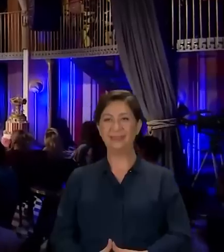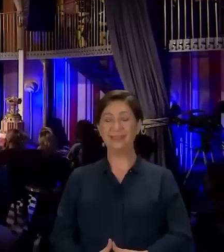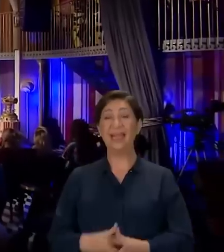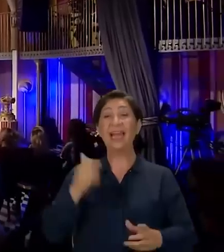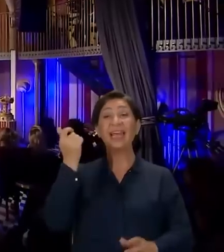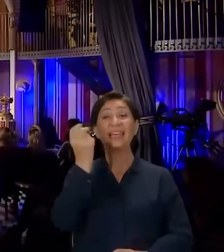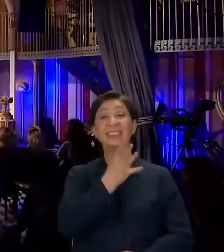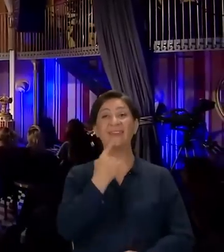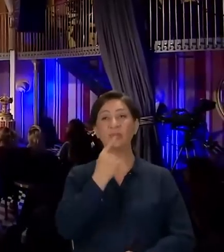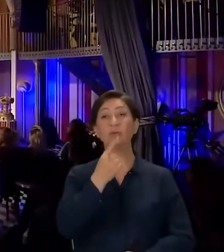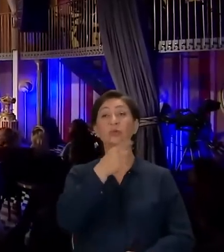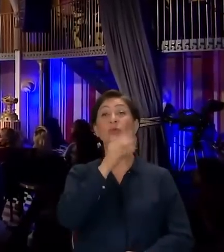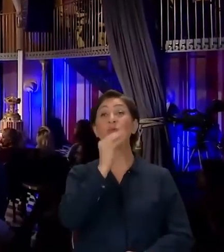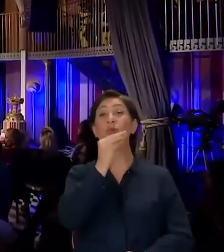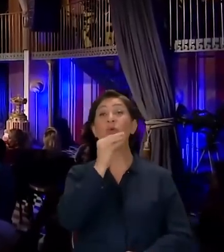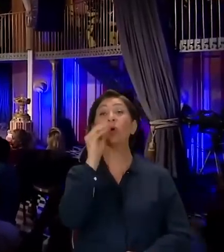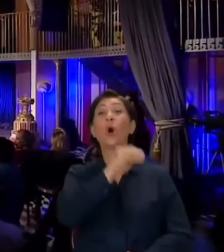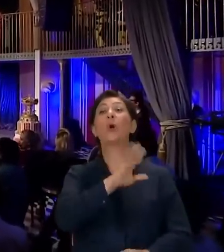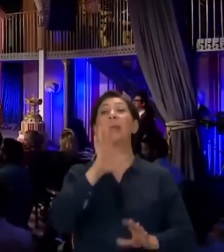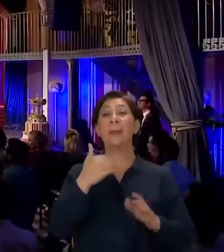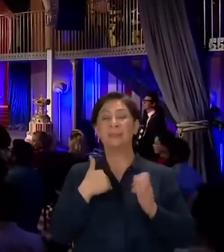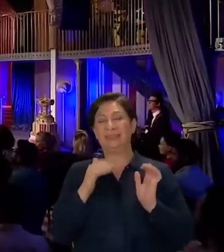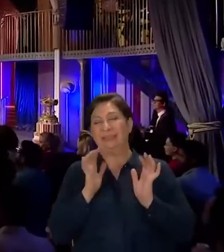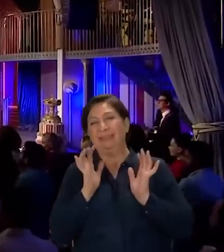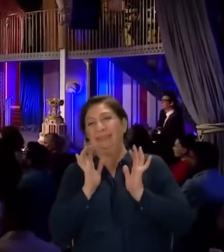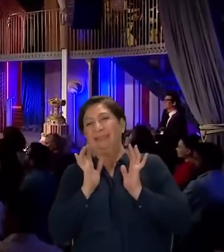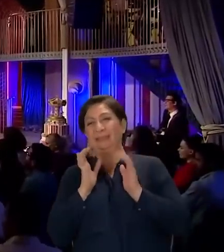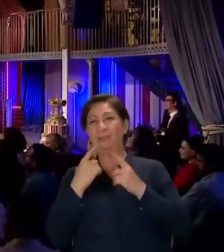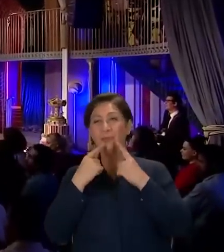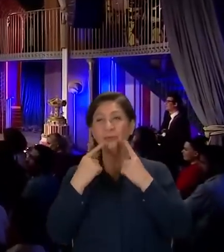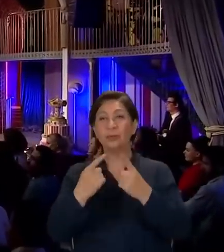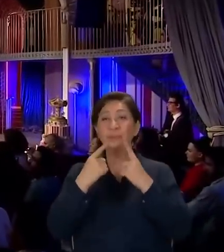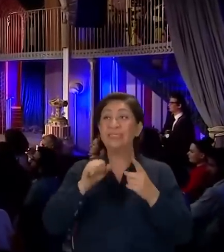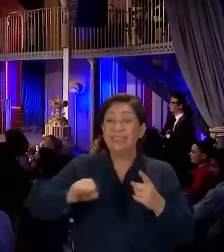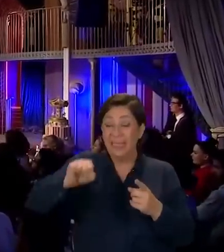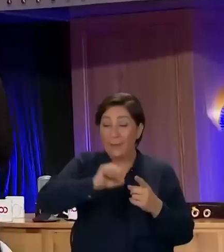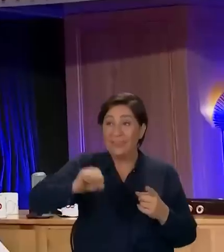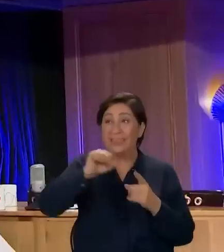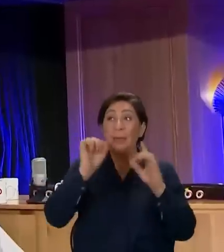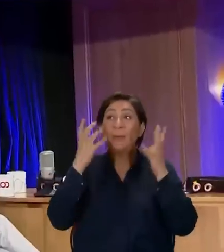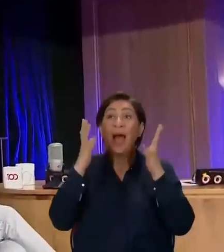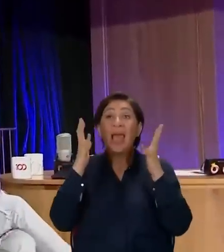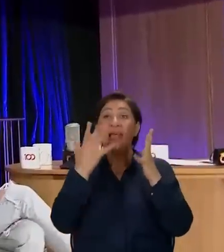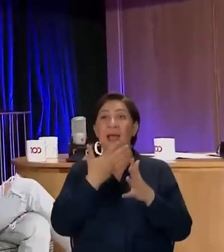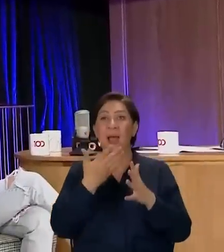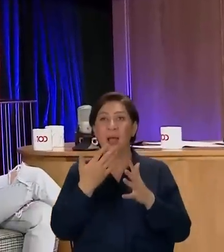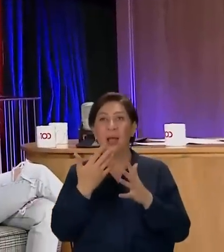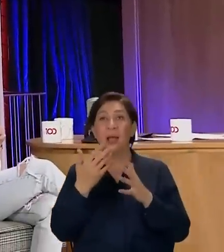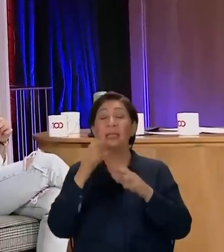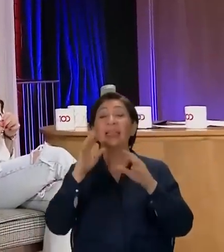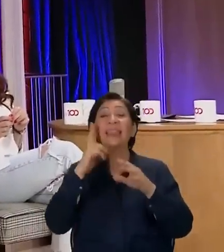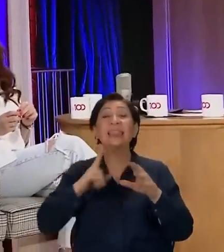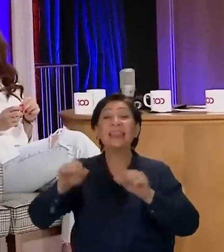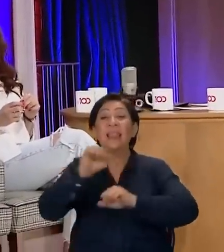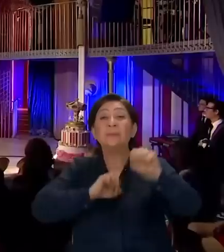Kaç defa söyledim. Şu çocuğu buraya koymayın. Bende tiksinti uyandırıyor diye. Bunun temizlik manyağı. Aa, seyrediyor musunuz? Ben şu an bayağı şey oldum. Temizlik